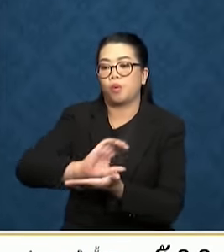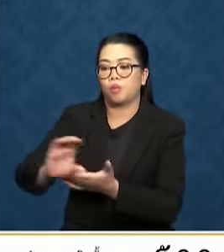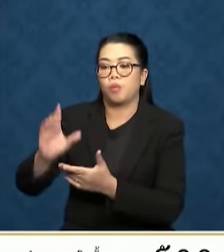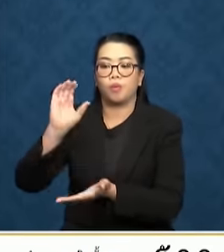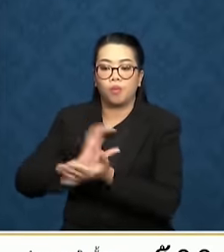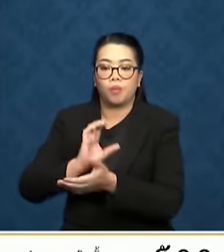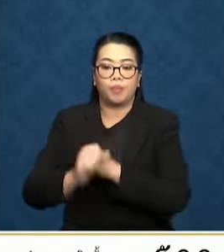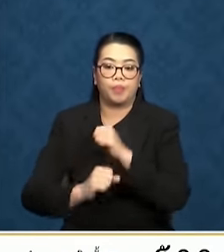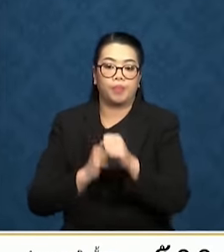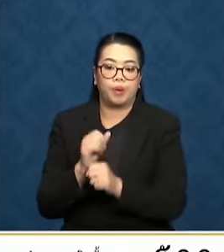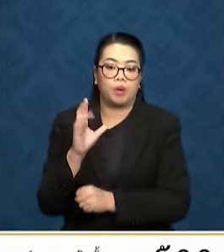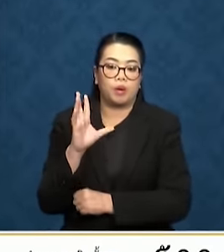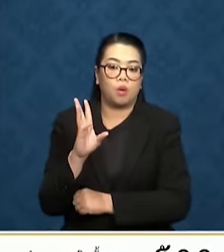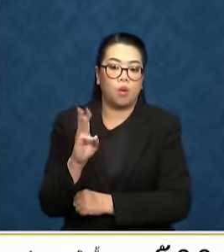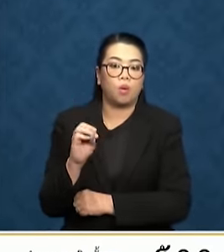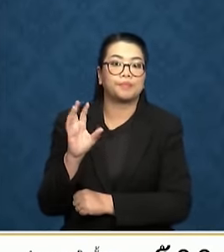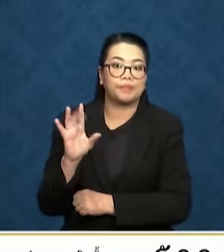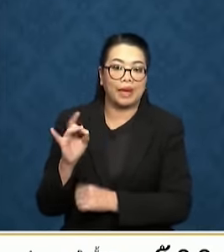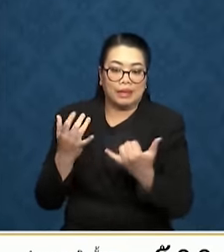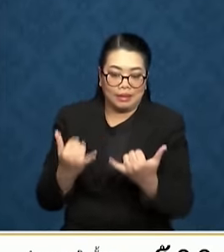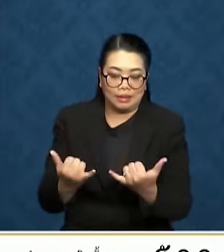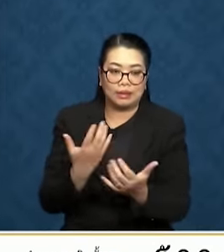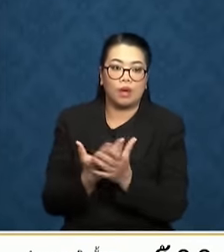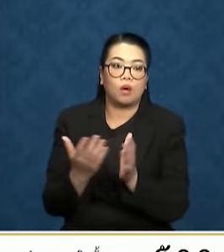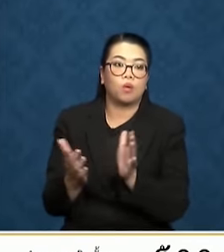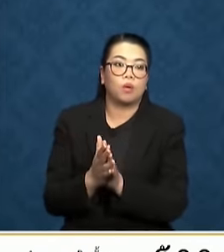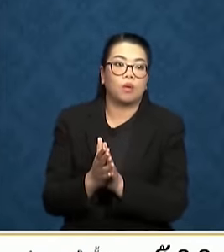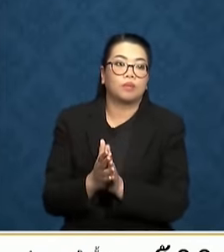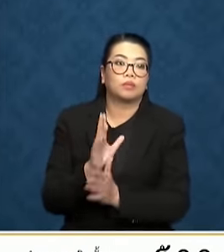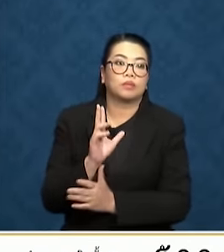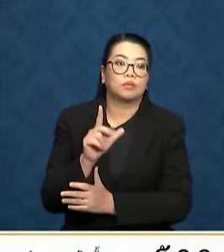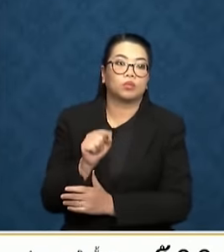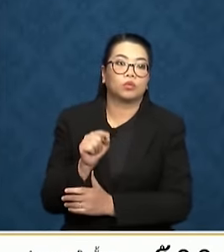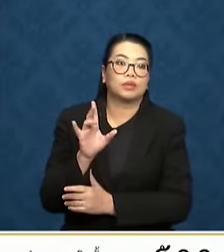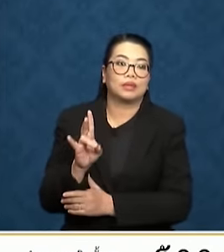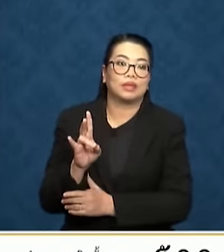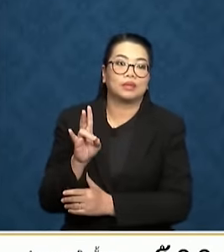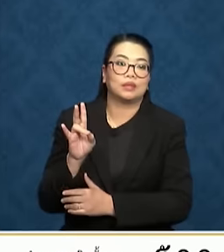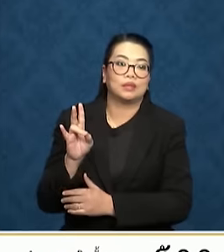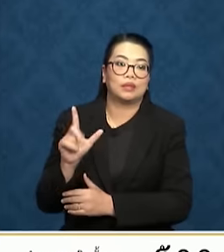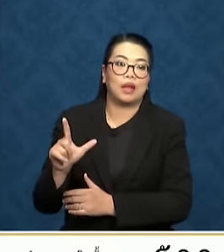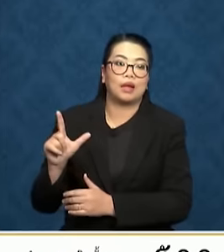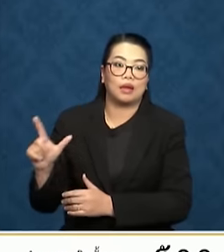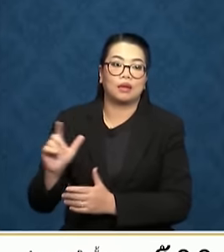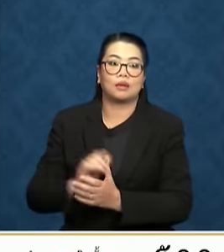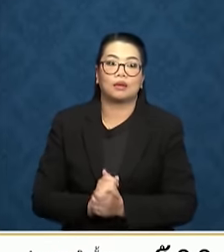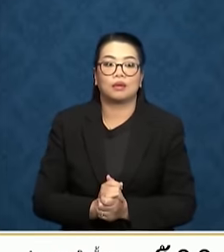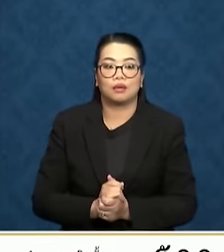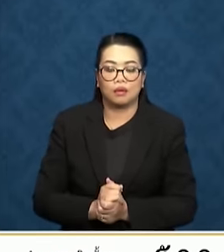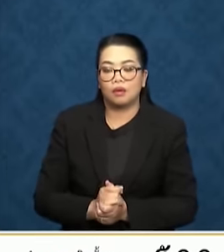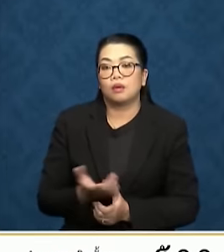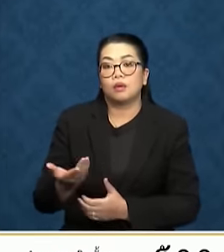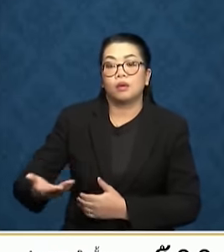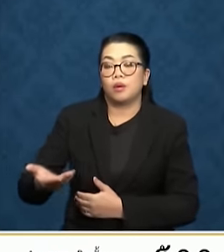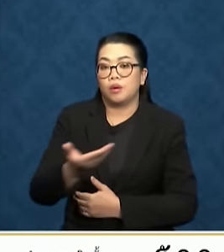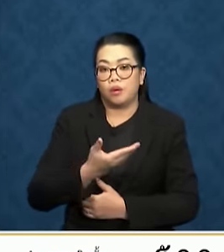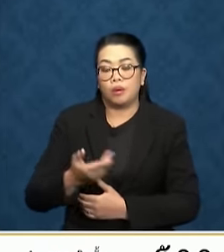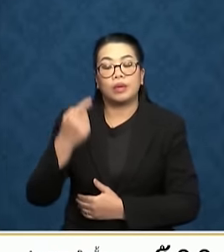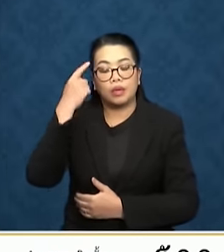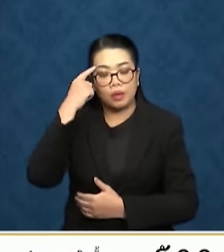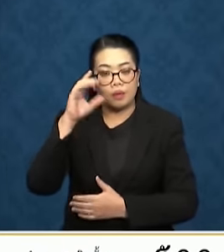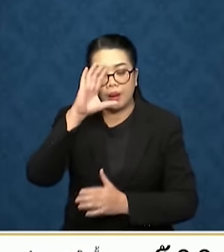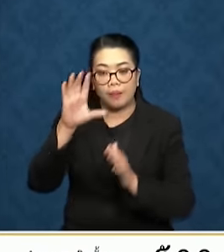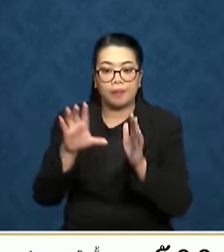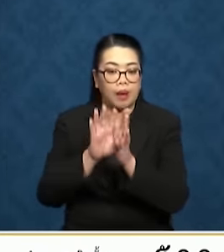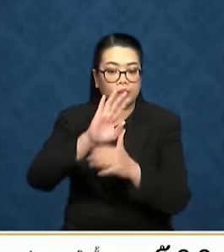ที่3.75ล้านล้านบาทนั่นเองซึ่งตรงนี้พี่น้องประชาชนแล้วก็สื่อมวลชนก็คงได้รายงานภาพ